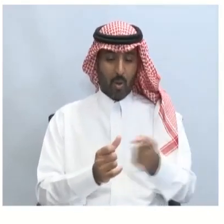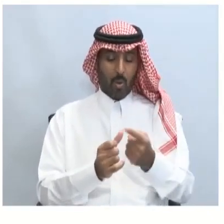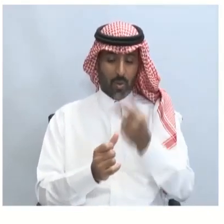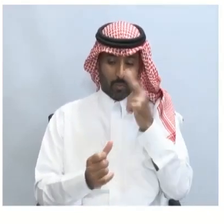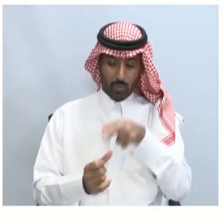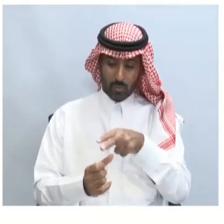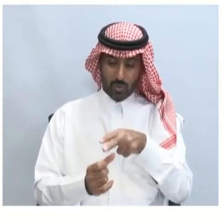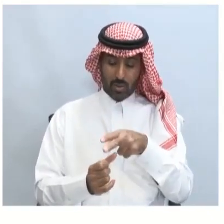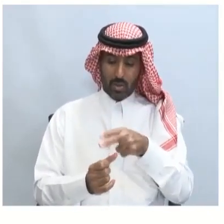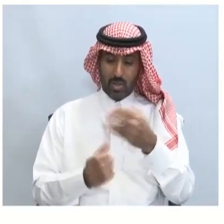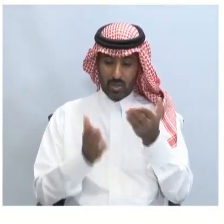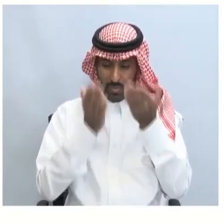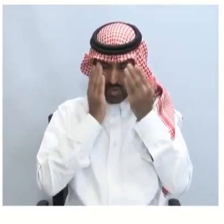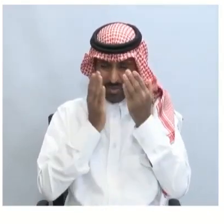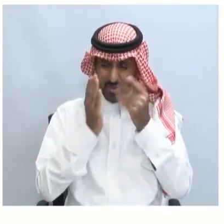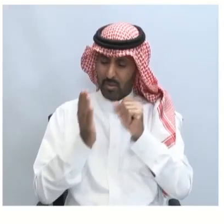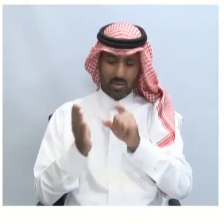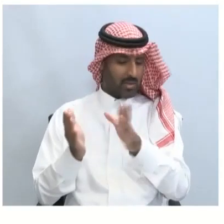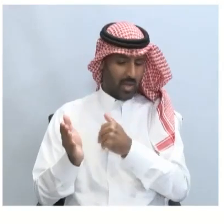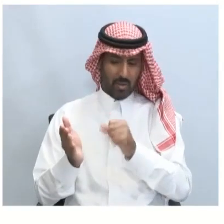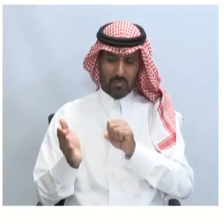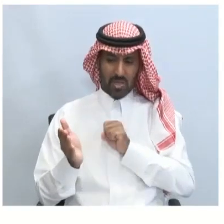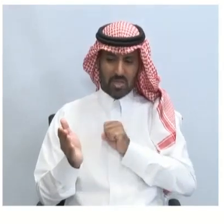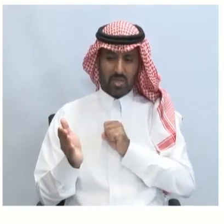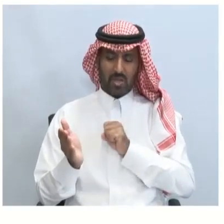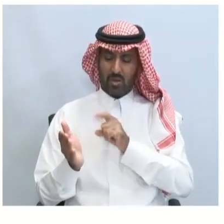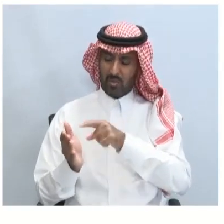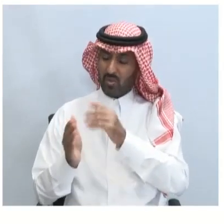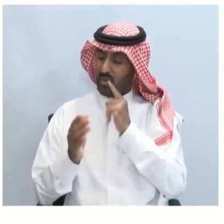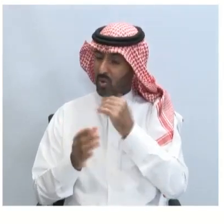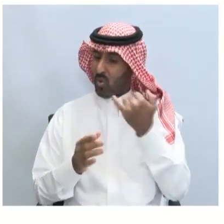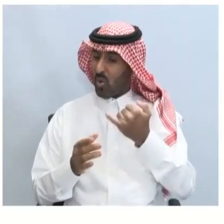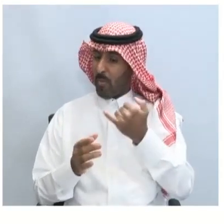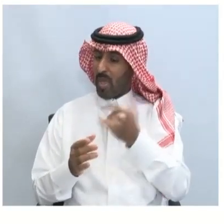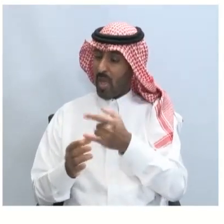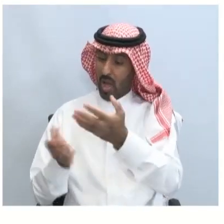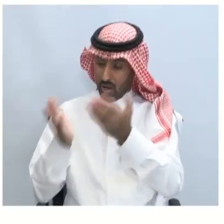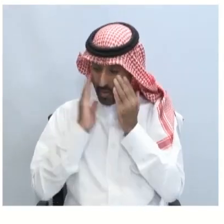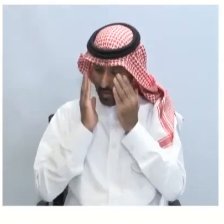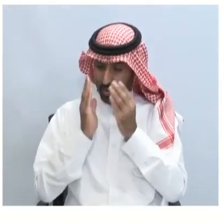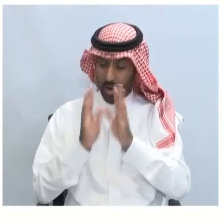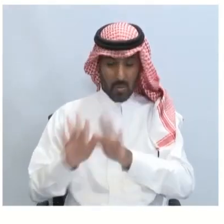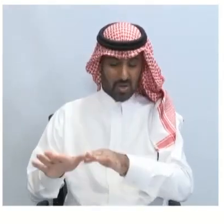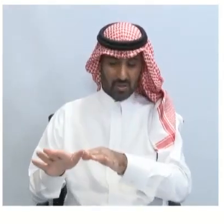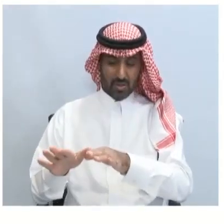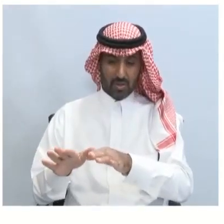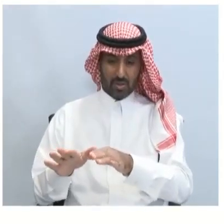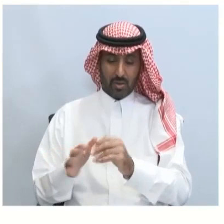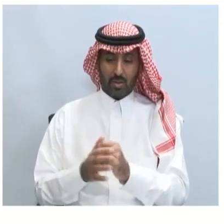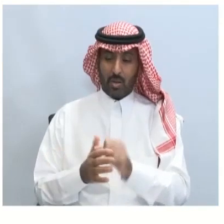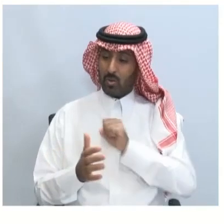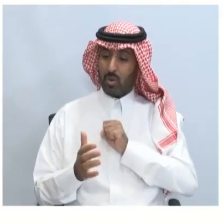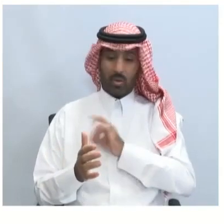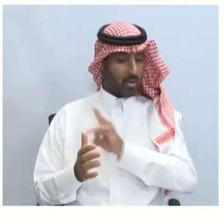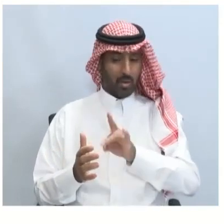وجدت منشفه لا تخصني في دوره المياه فانني هل استخدمها او لا استخدمها ما